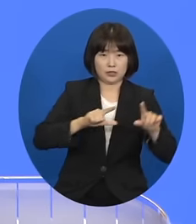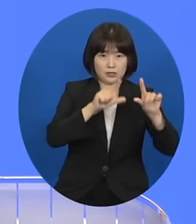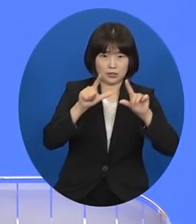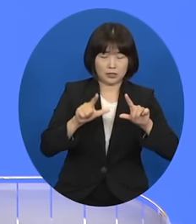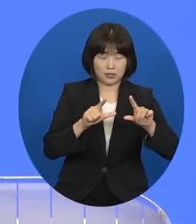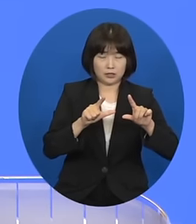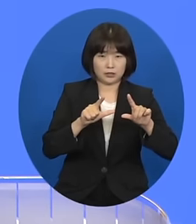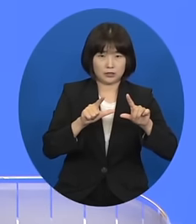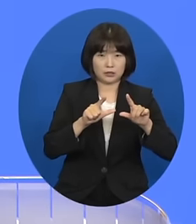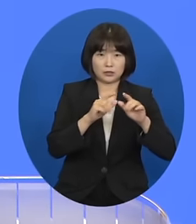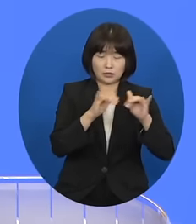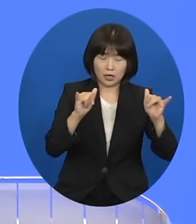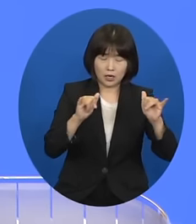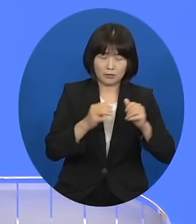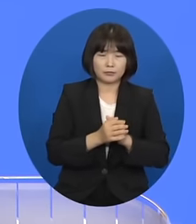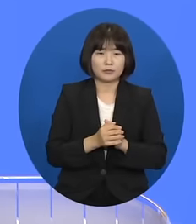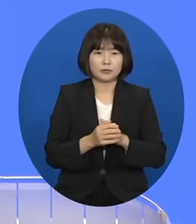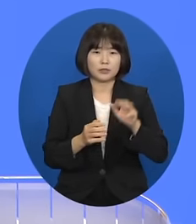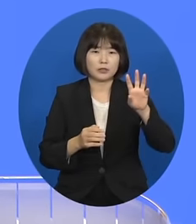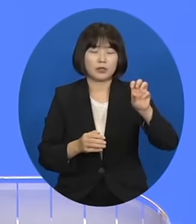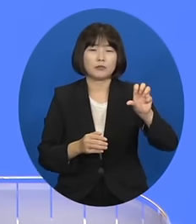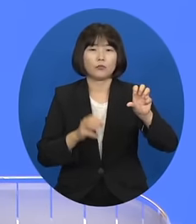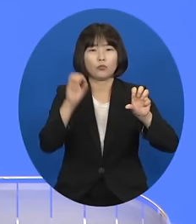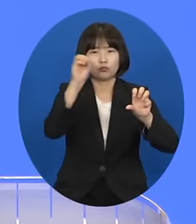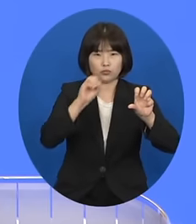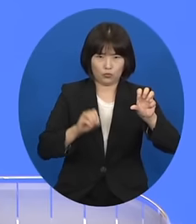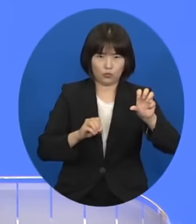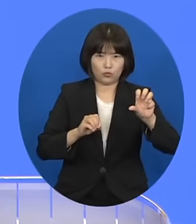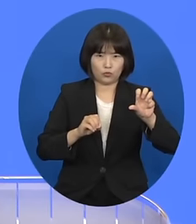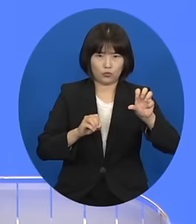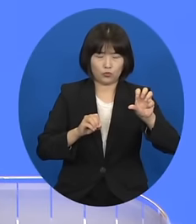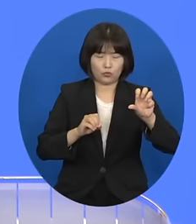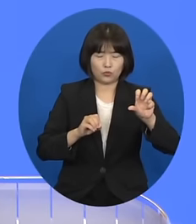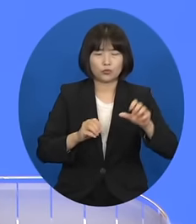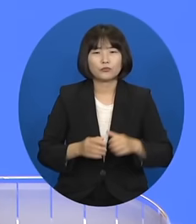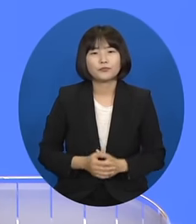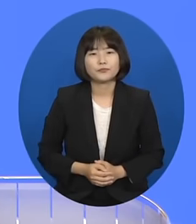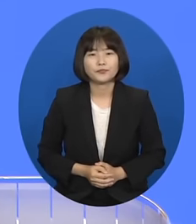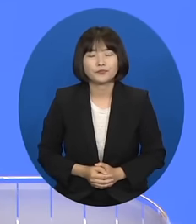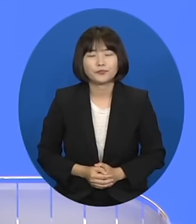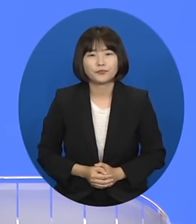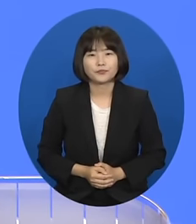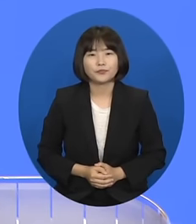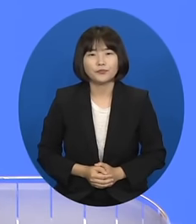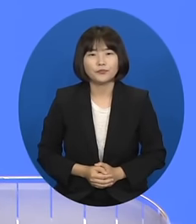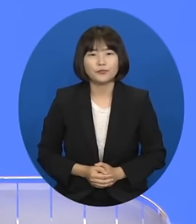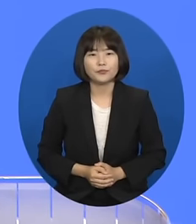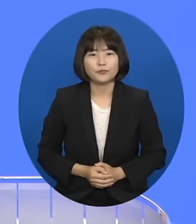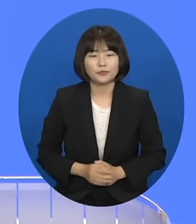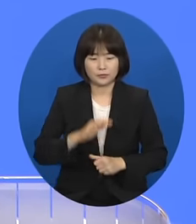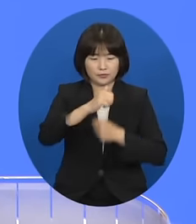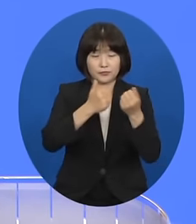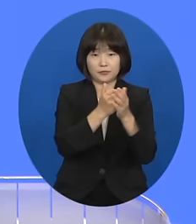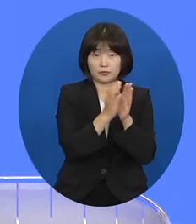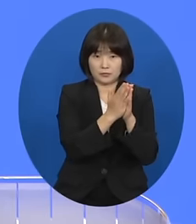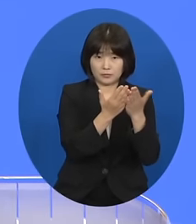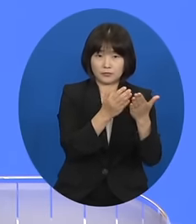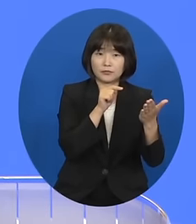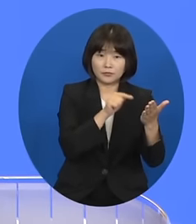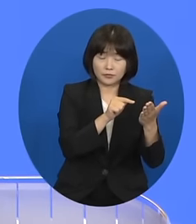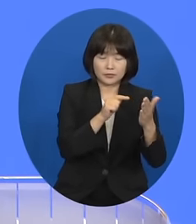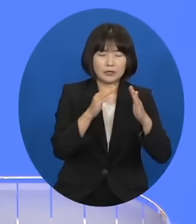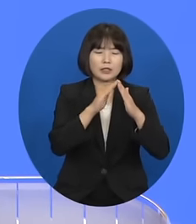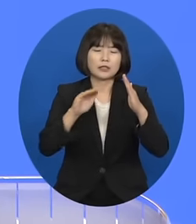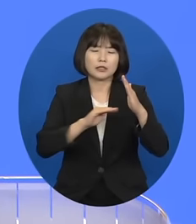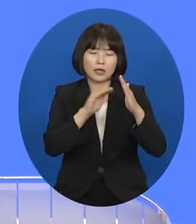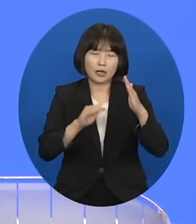2022년 통계에 의하면 35% 전체 3분의 1 이상을 차지하고 있습니다. 성경은 가정을 말할